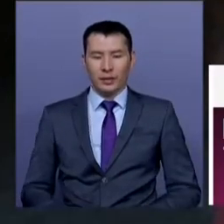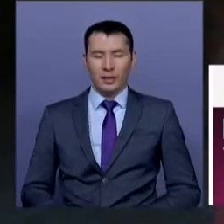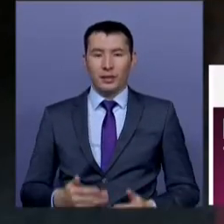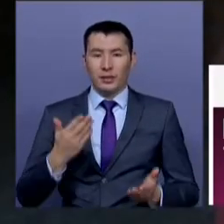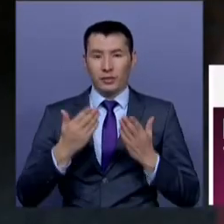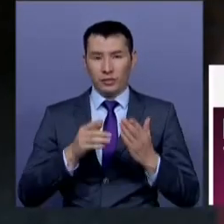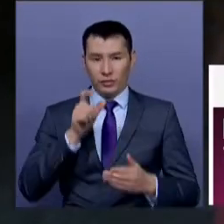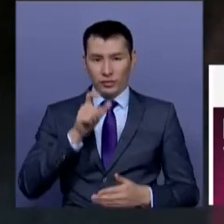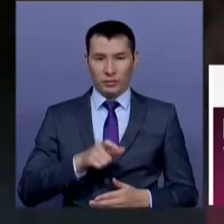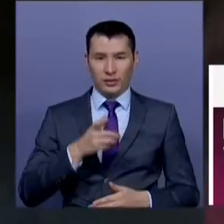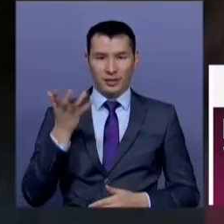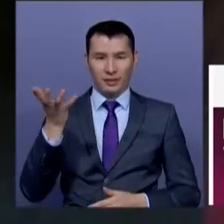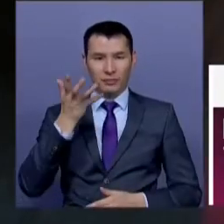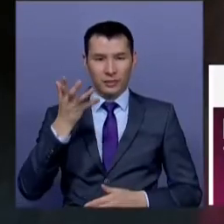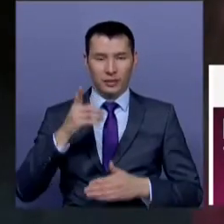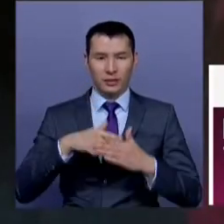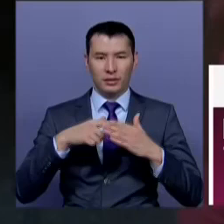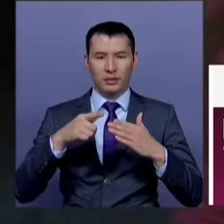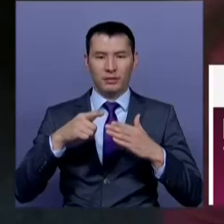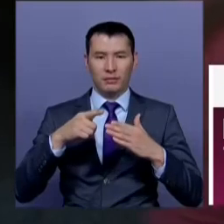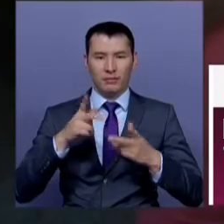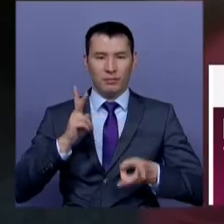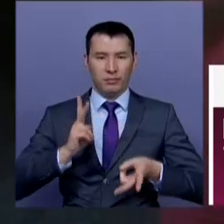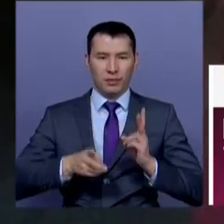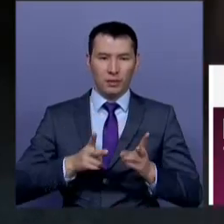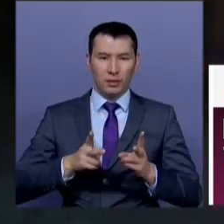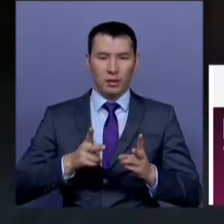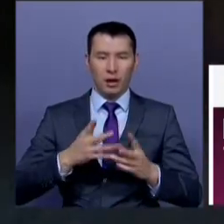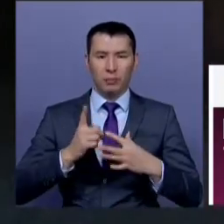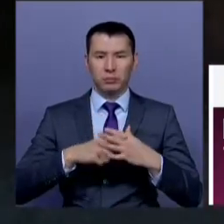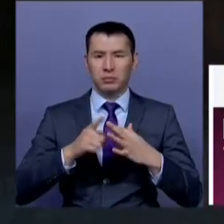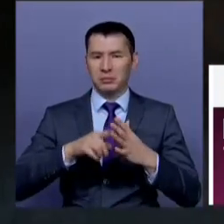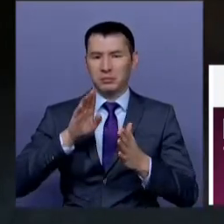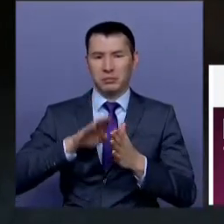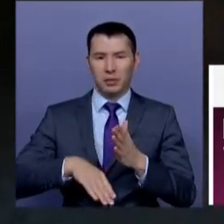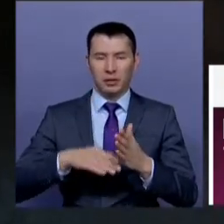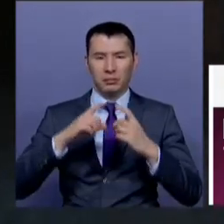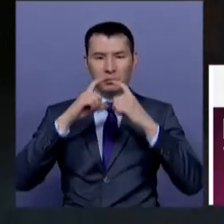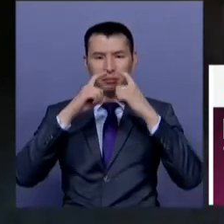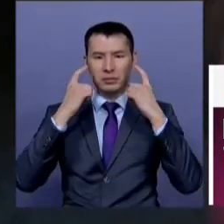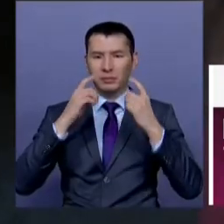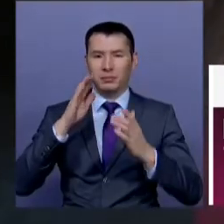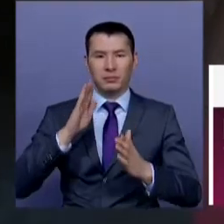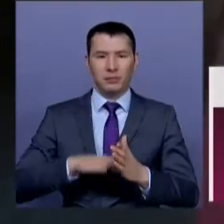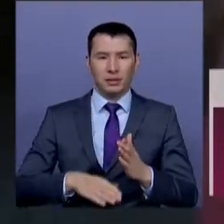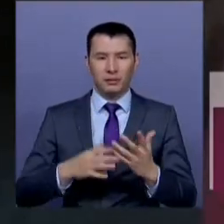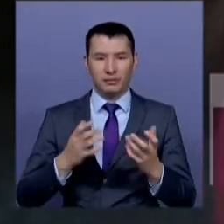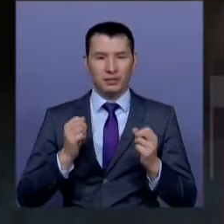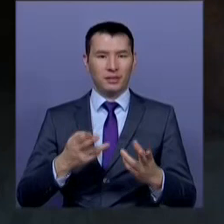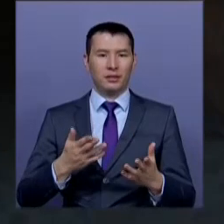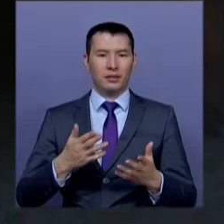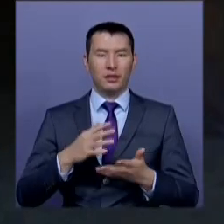эти требования, то есть получается, они готовят еду без масок, без перчаток, не